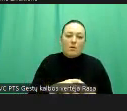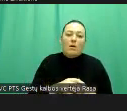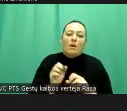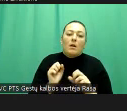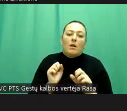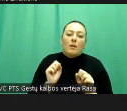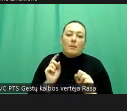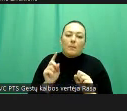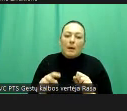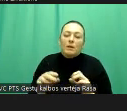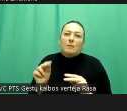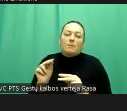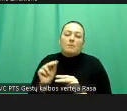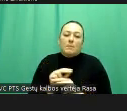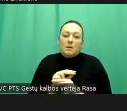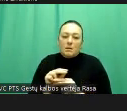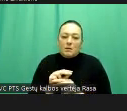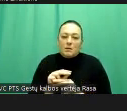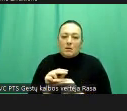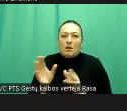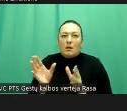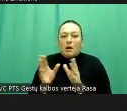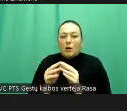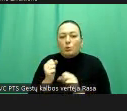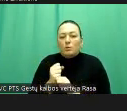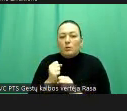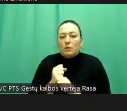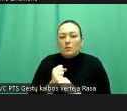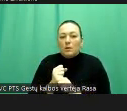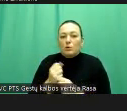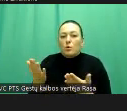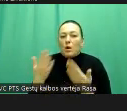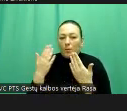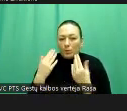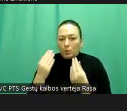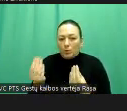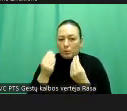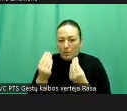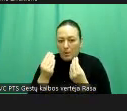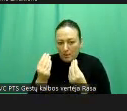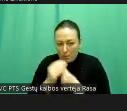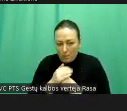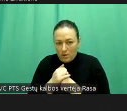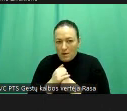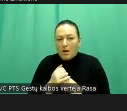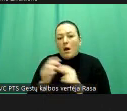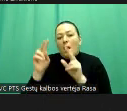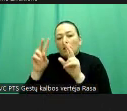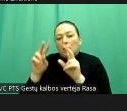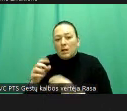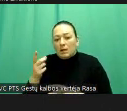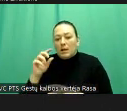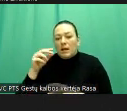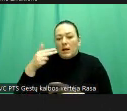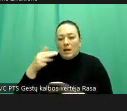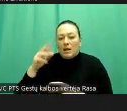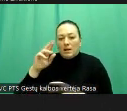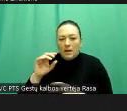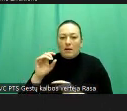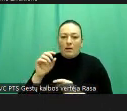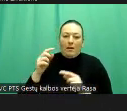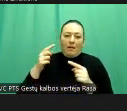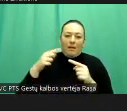koordinuojant tai su, sakykime, gamtos mokslų pastangomis, analizuojant DNR ar genetiką.